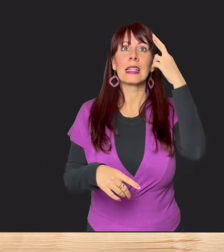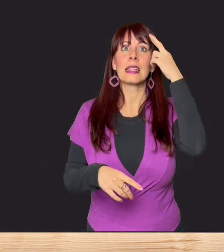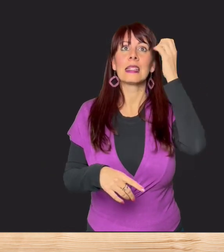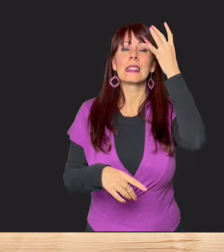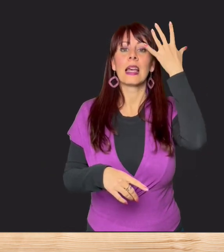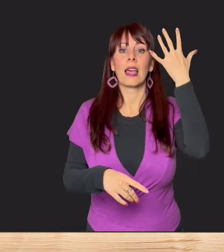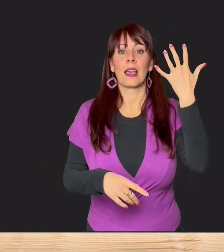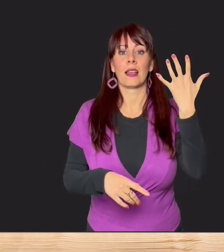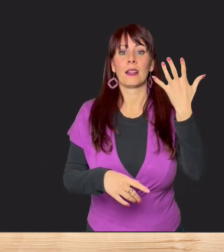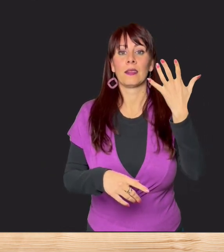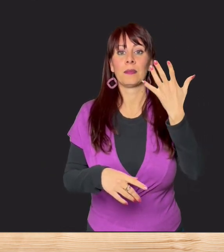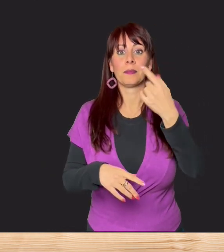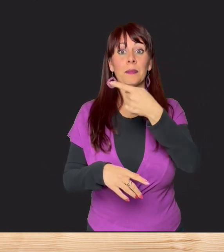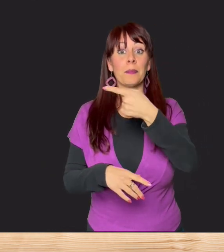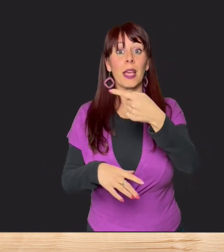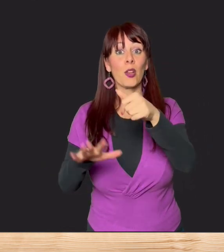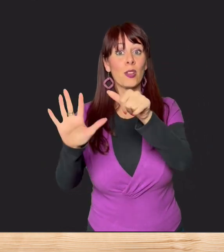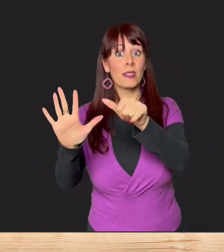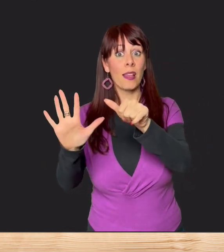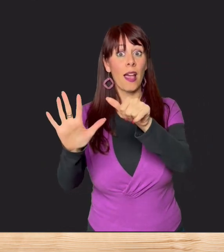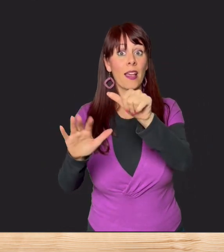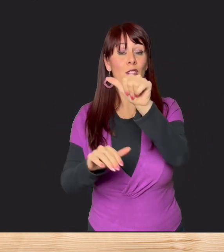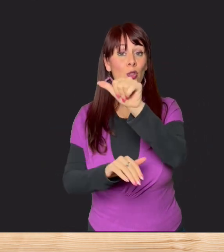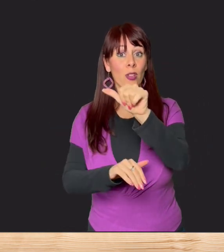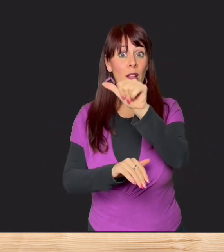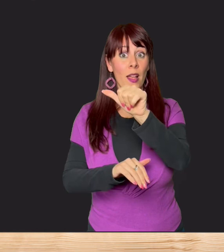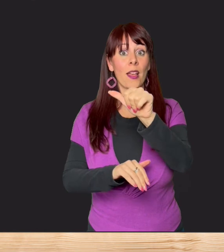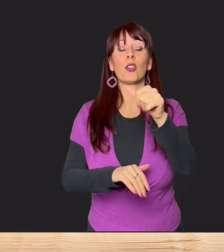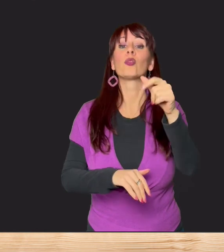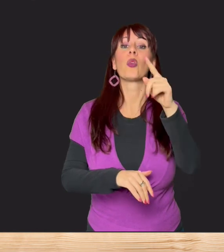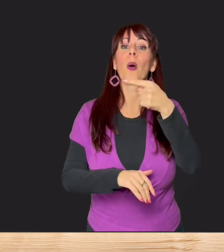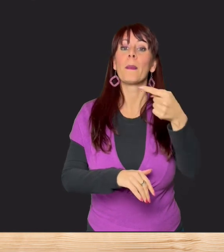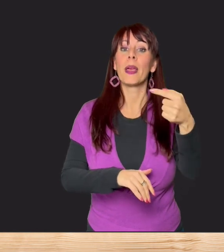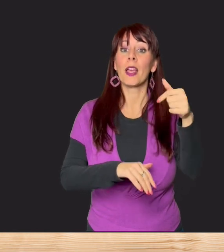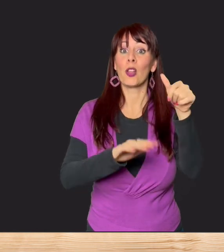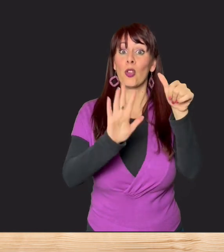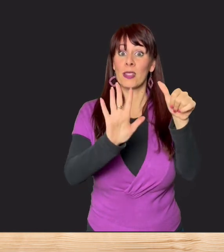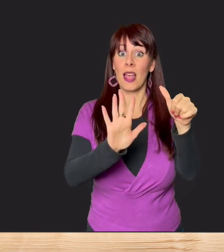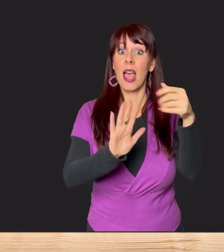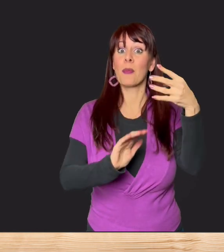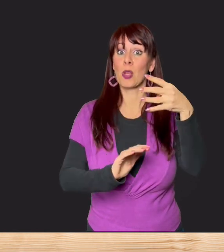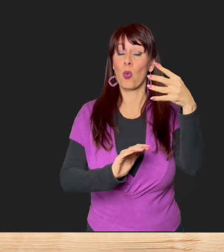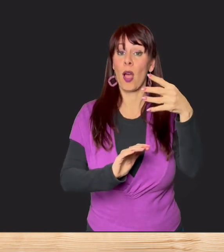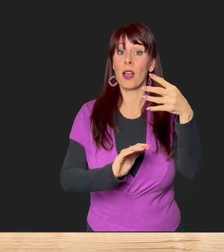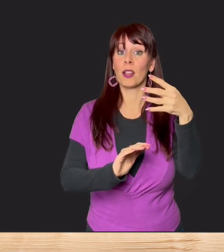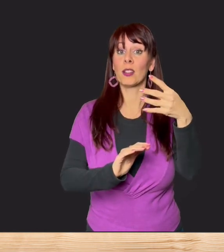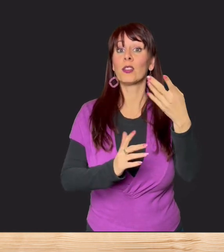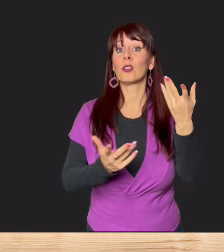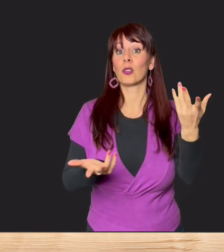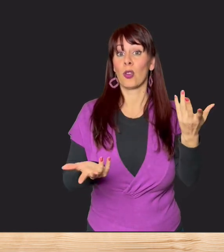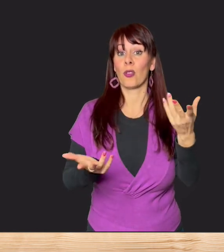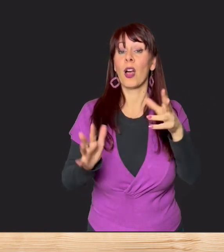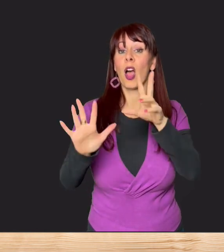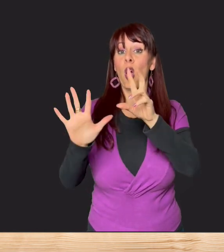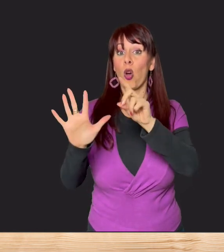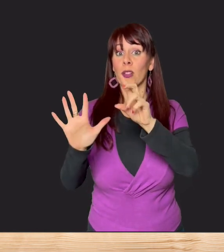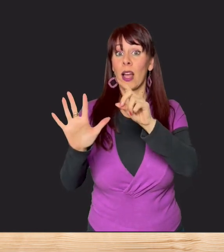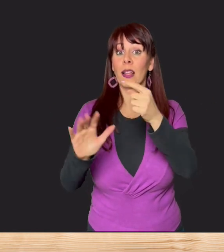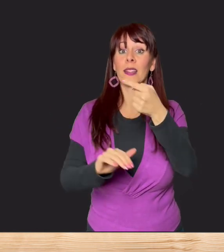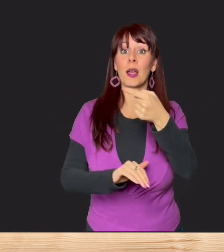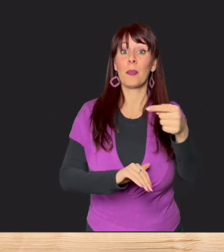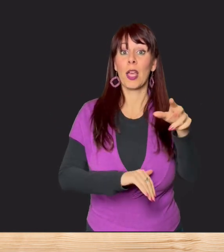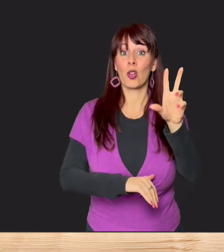6 sia il menu endo che al sottraendo avresti potuto fare 80 meno 30